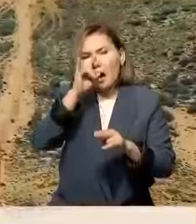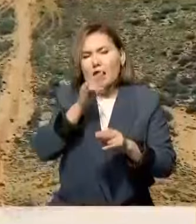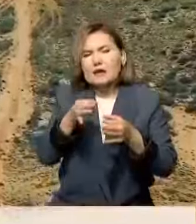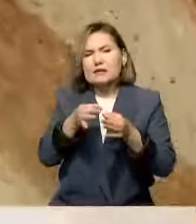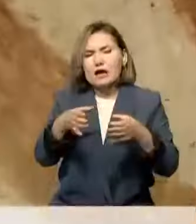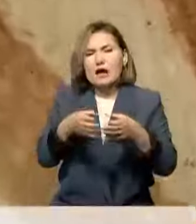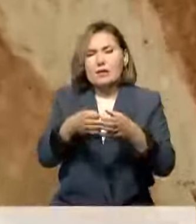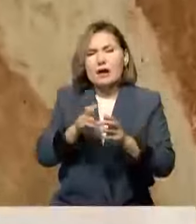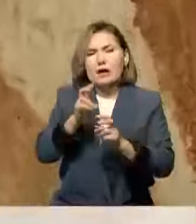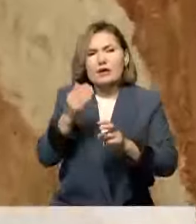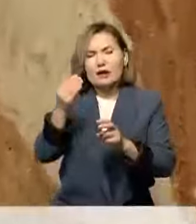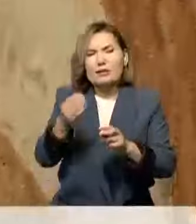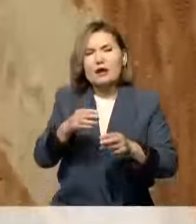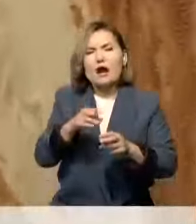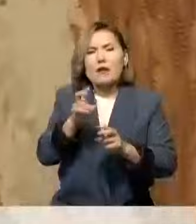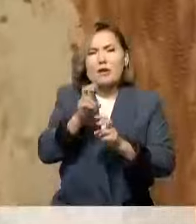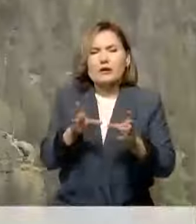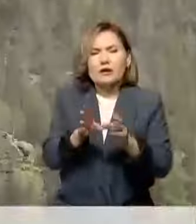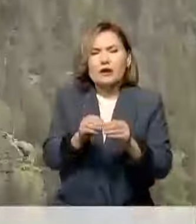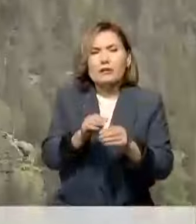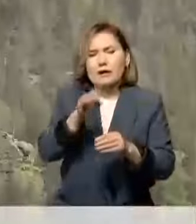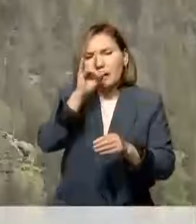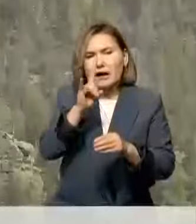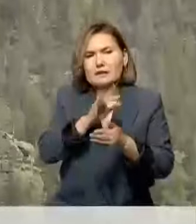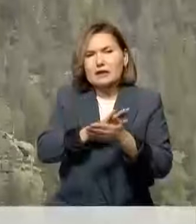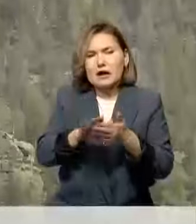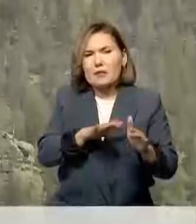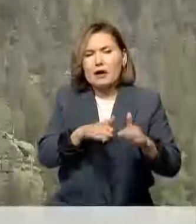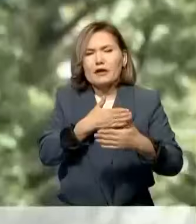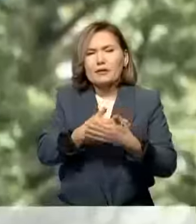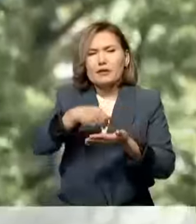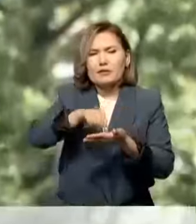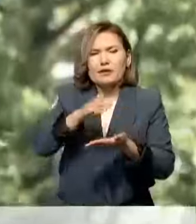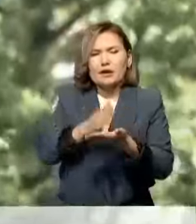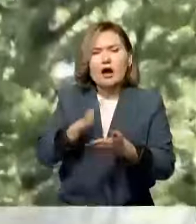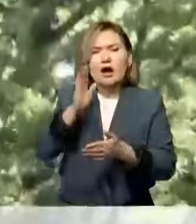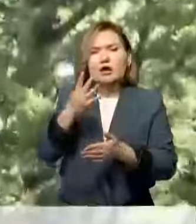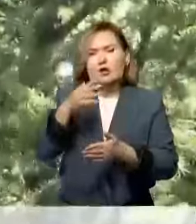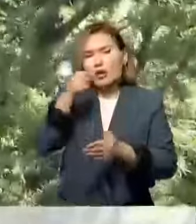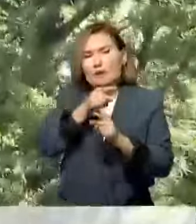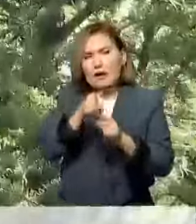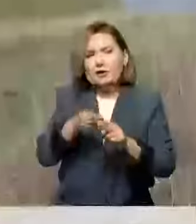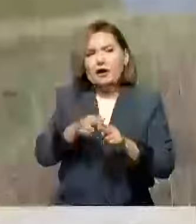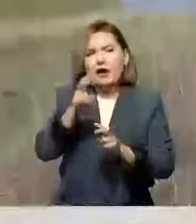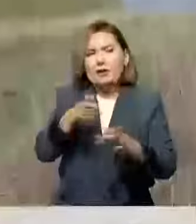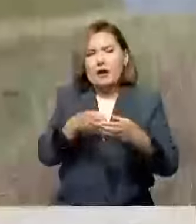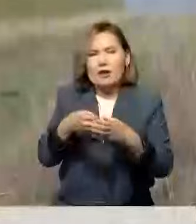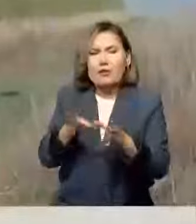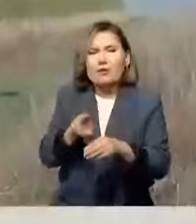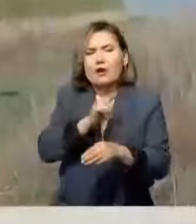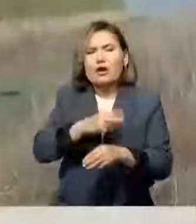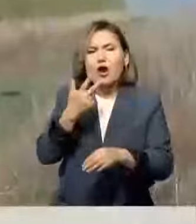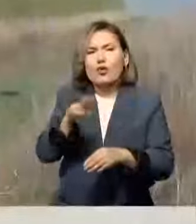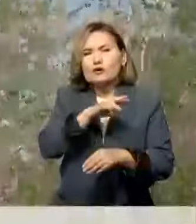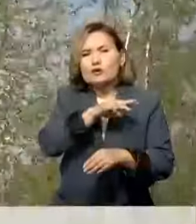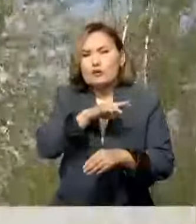өзінің еншілес және тәуелді кәсіпорындарымен Таза Қазақстан экологиялық акциясына белсенді қатысып жүр. Алдағы 4 жылда еншілес компаниялармен бірігіп 30